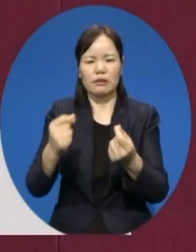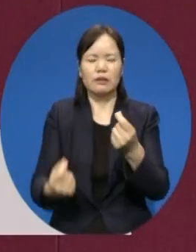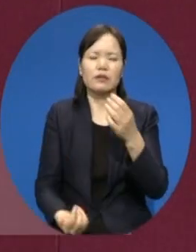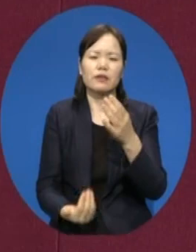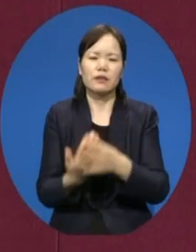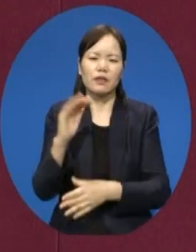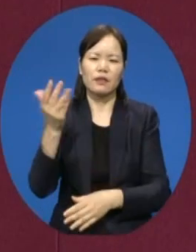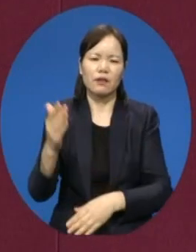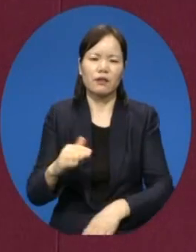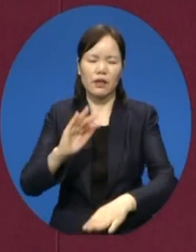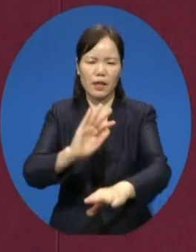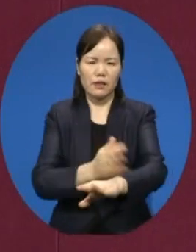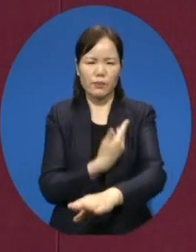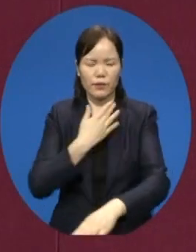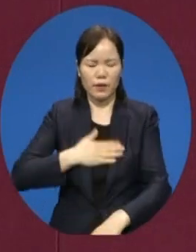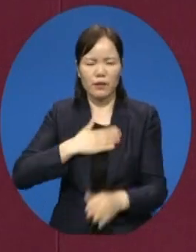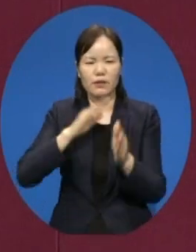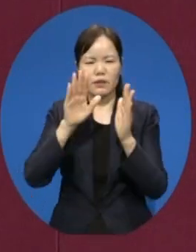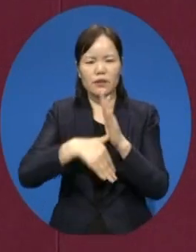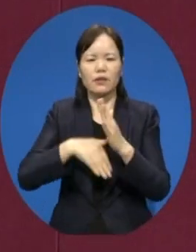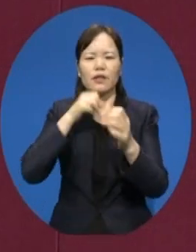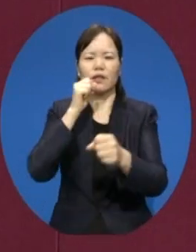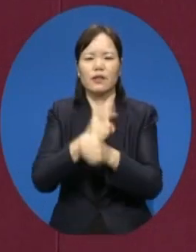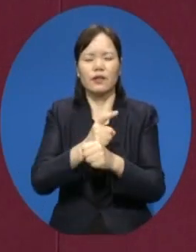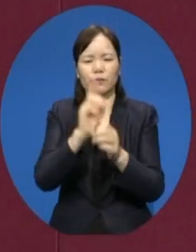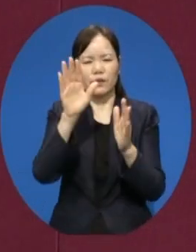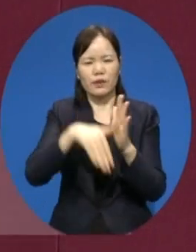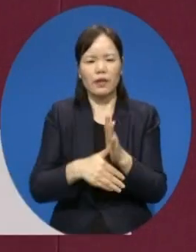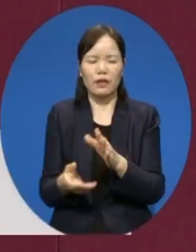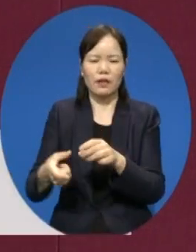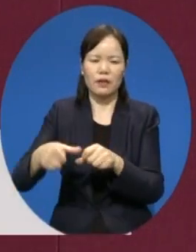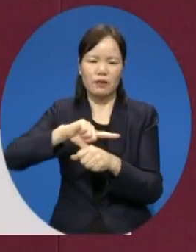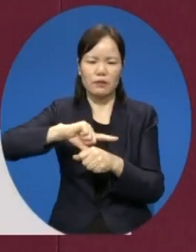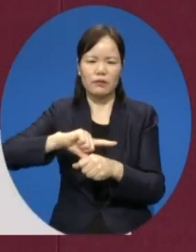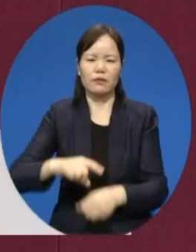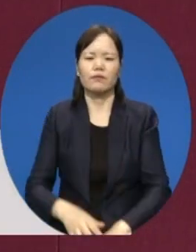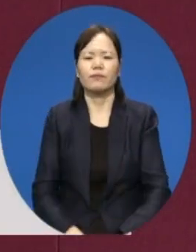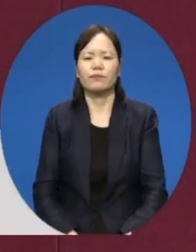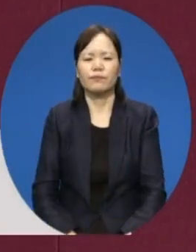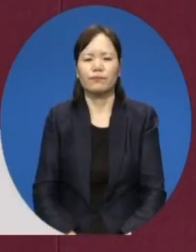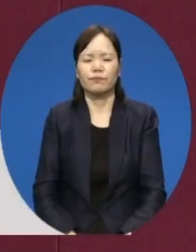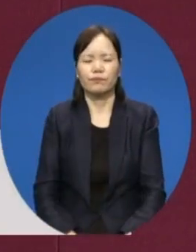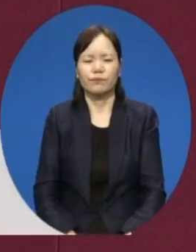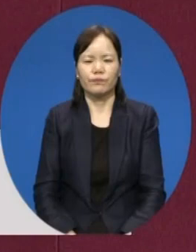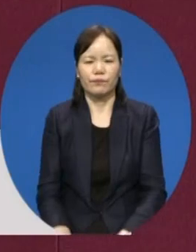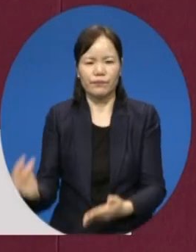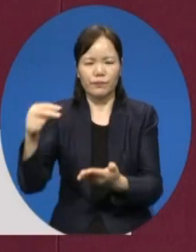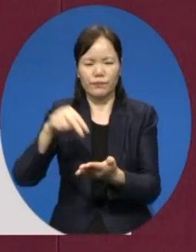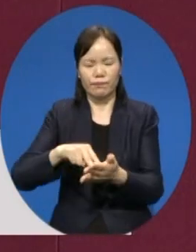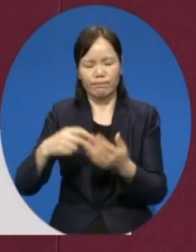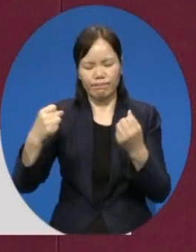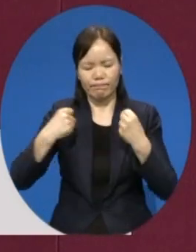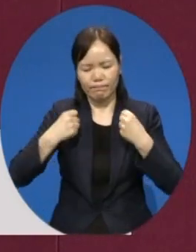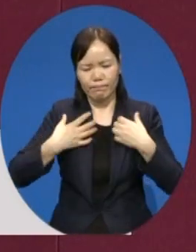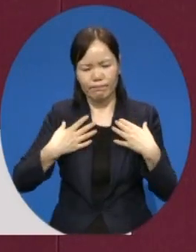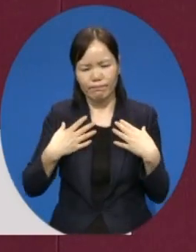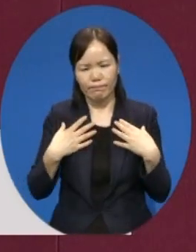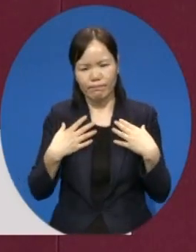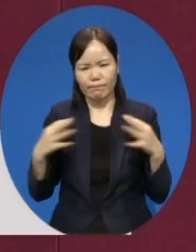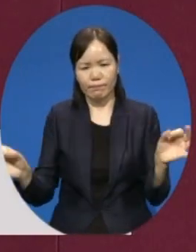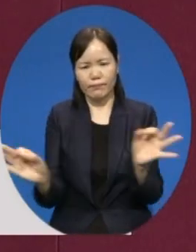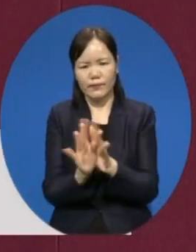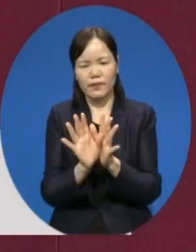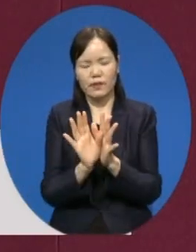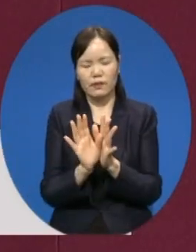우리가 잘못되었다는 것을 알았을 때는 이미 때가 늦었을지도 모릅니다. 잃었을 힘마저 다 없어졌던